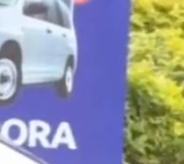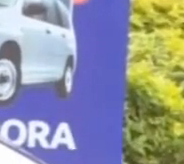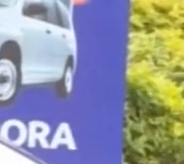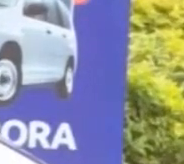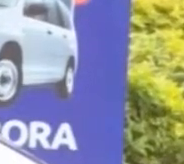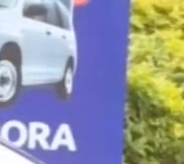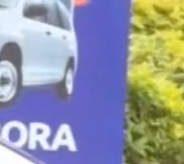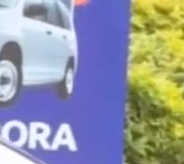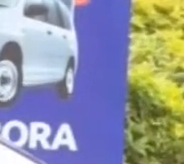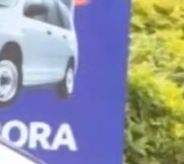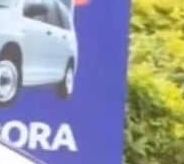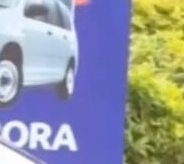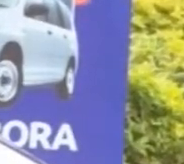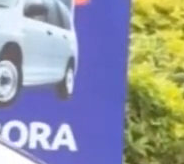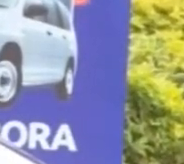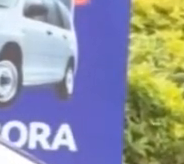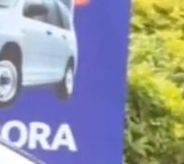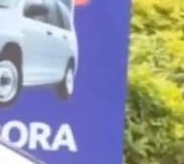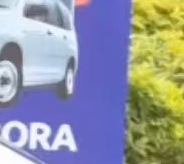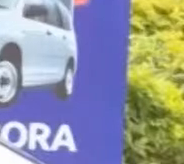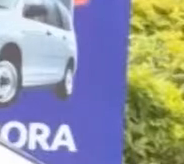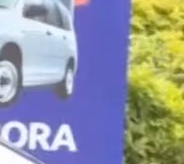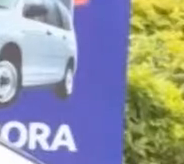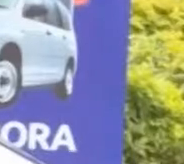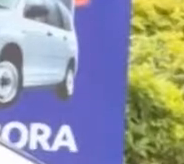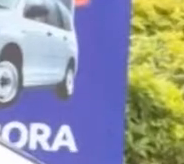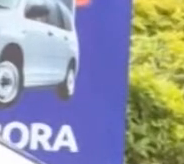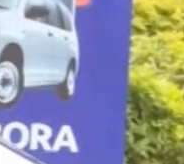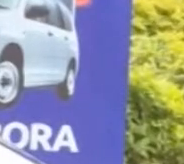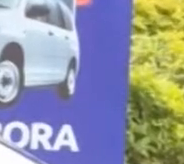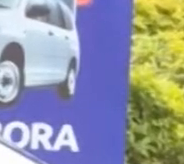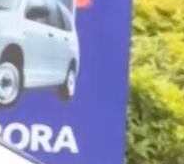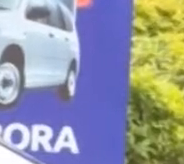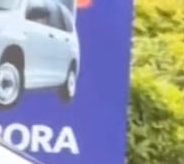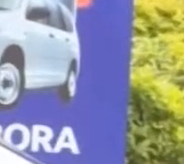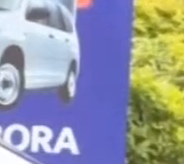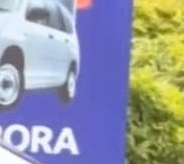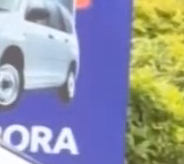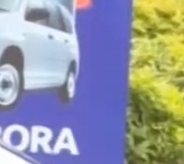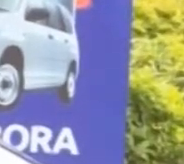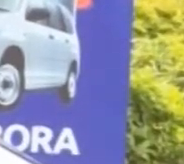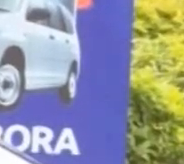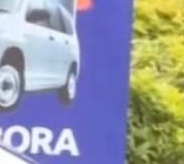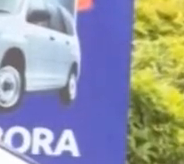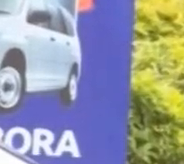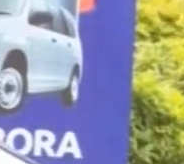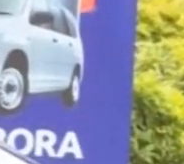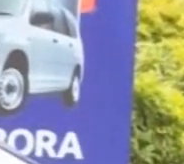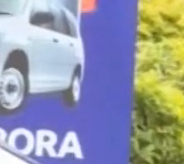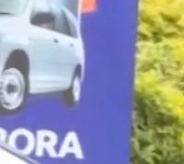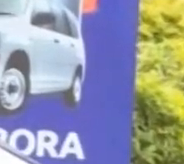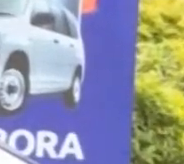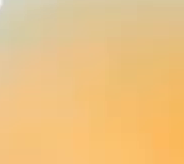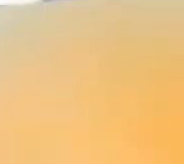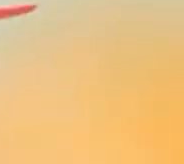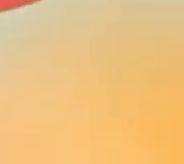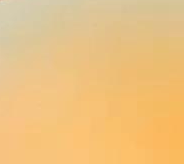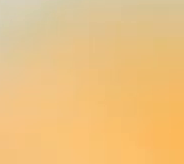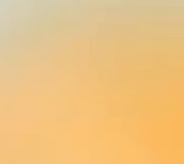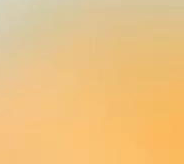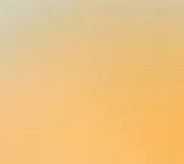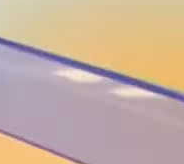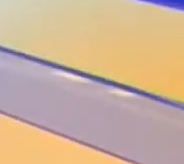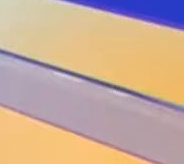pin yako, utakuwa umekelea bid ya hii Nissan Note. Inakungoja wewe mahali popote ulipo. Mimi na mtumishi, tutakupea.